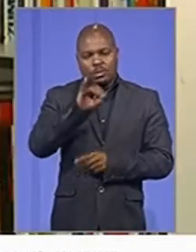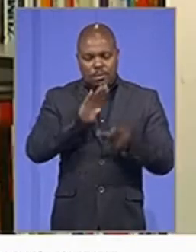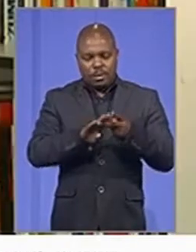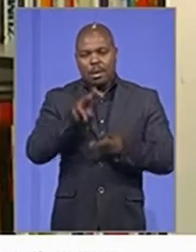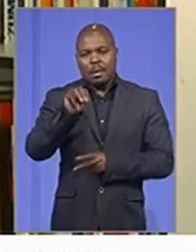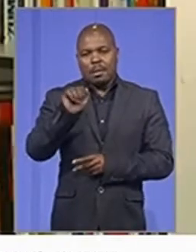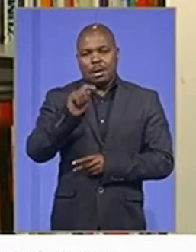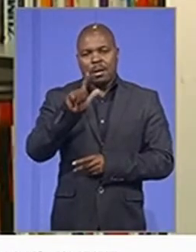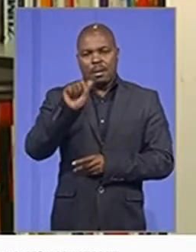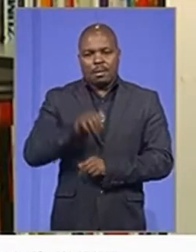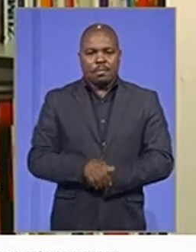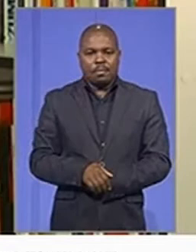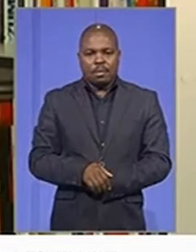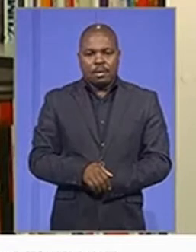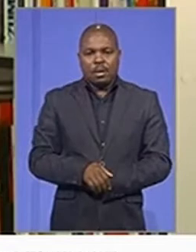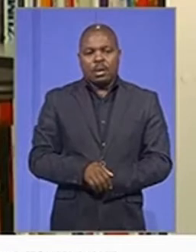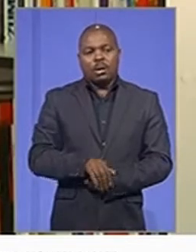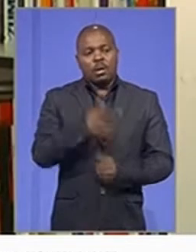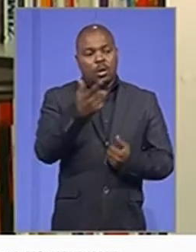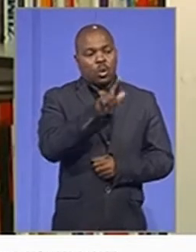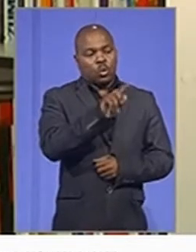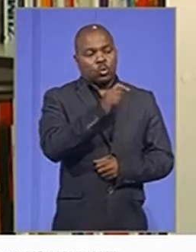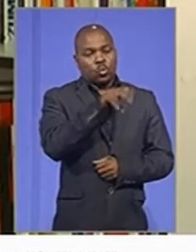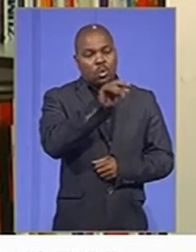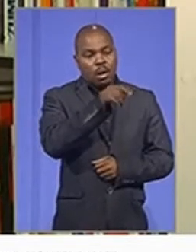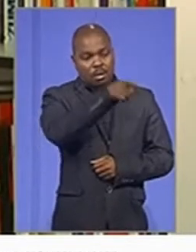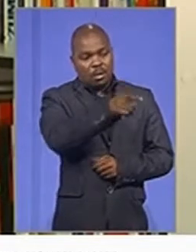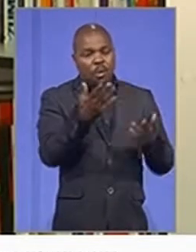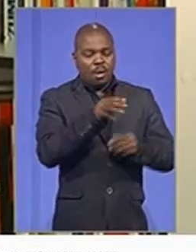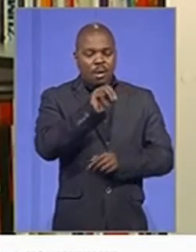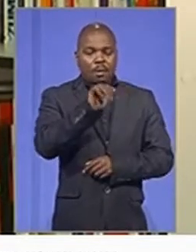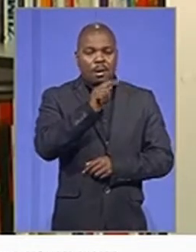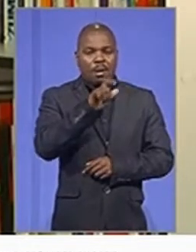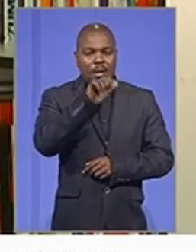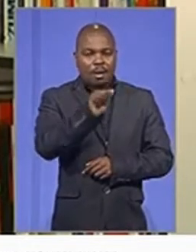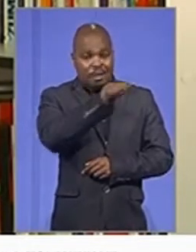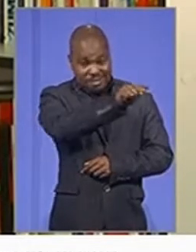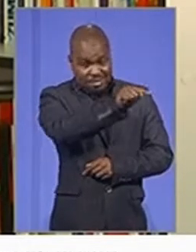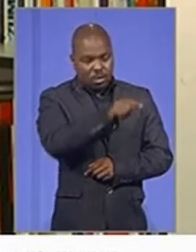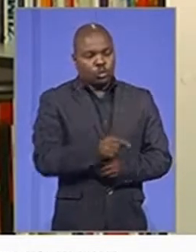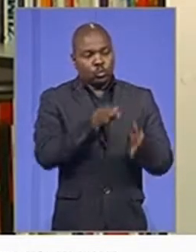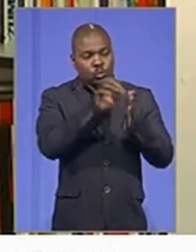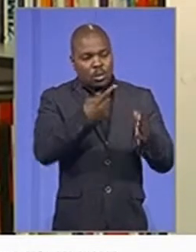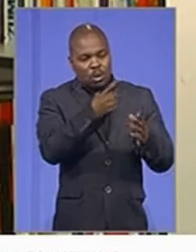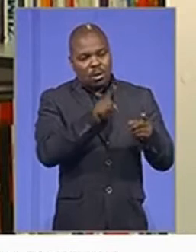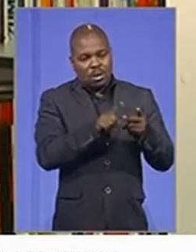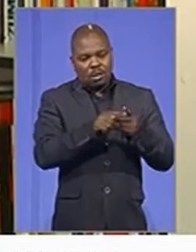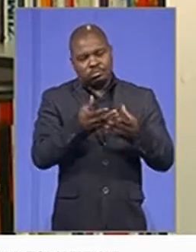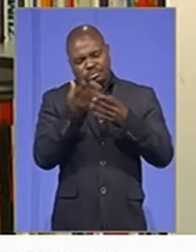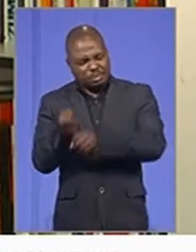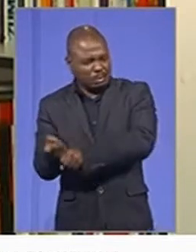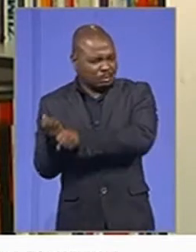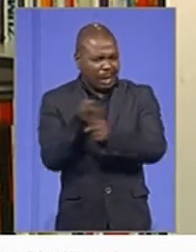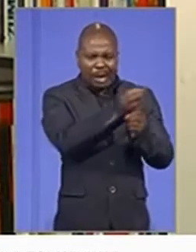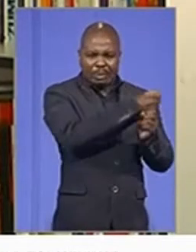O ile go ba le ya Ntuna ka kwa Mogalakwena a Matlala morutwana mongwe o ile a betha o mongwe ka lešaša. So